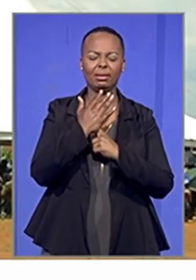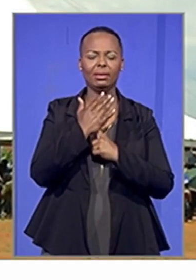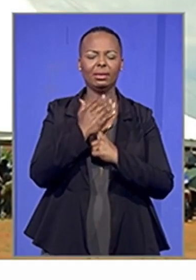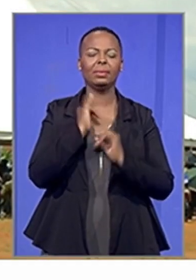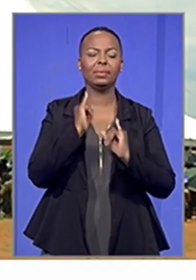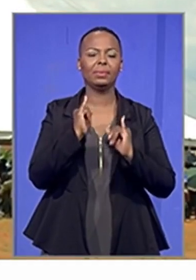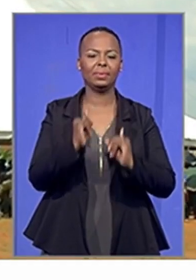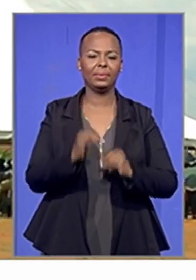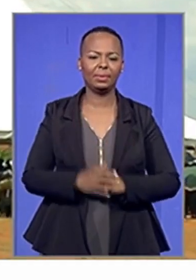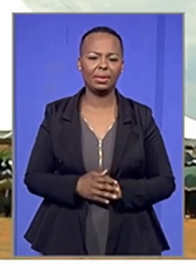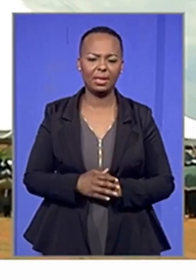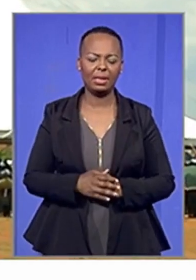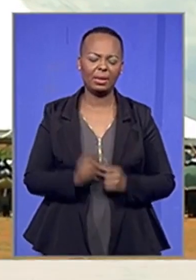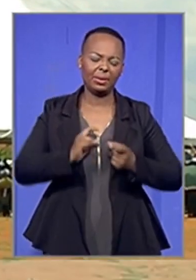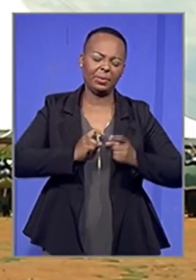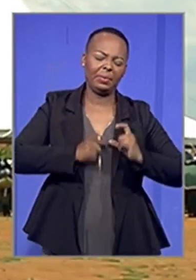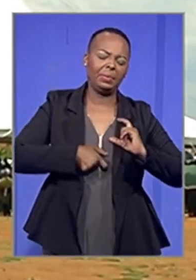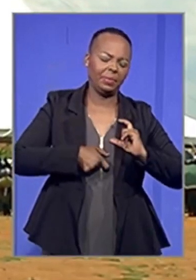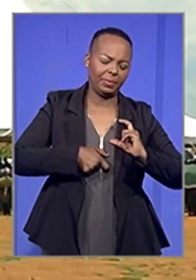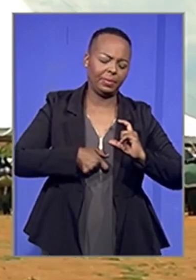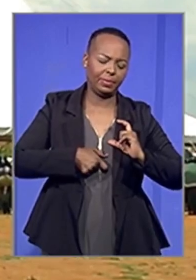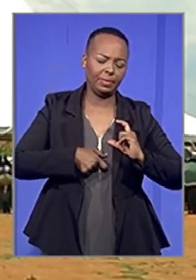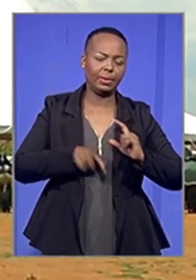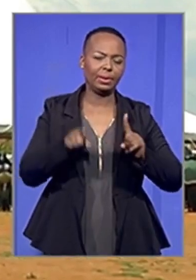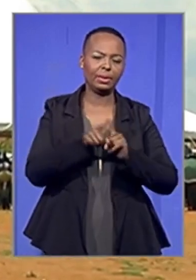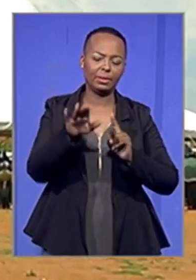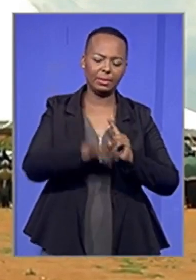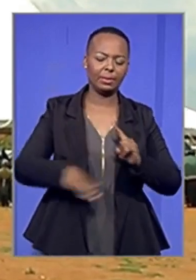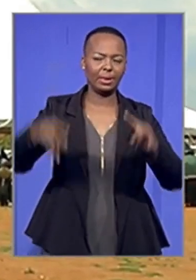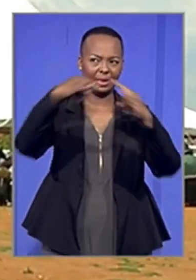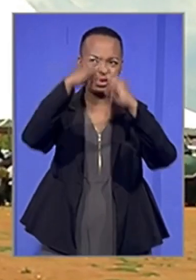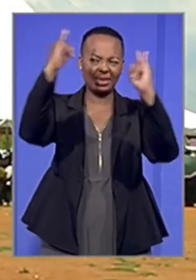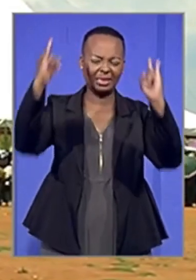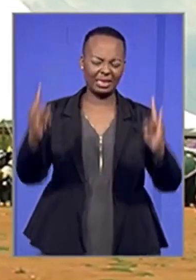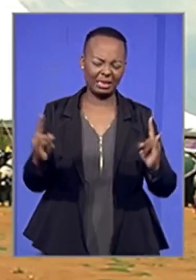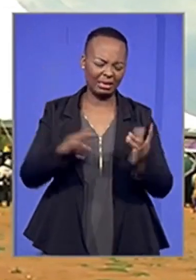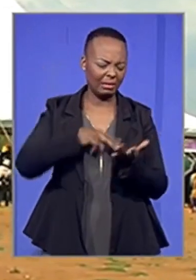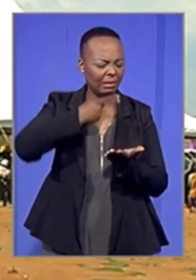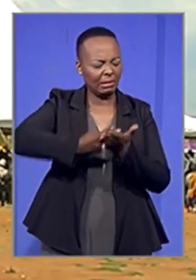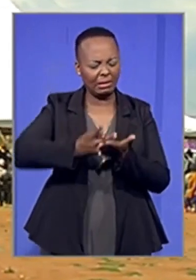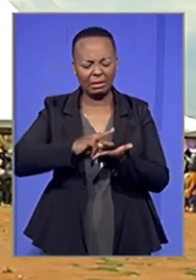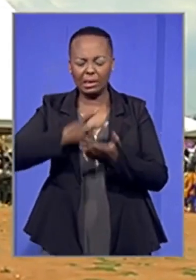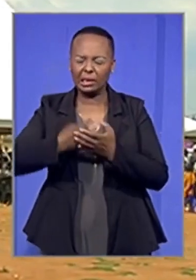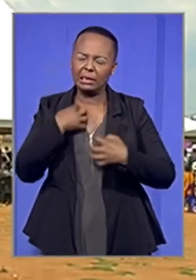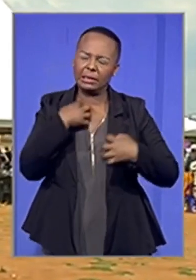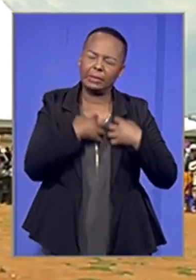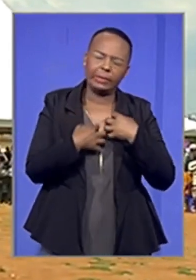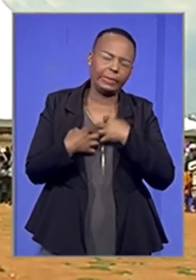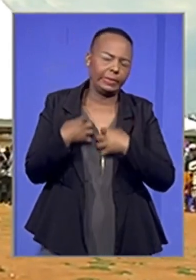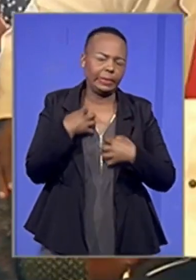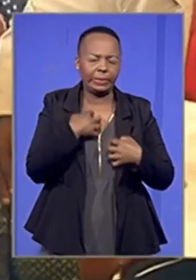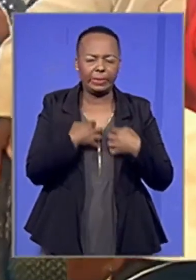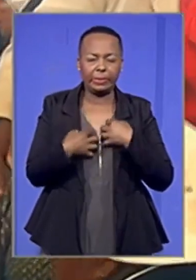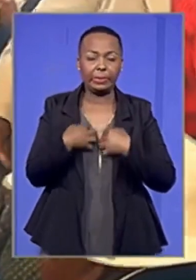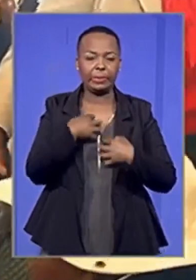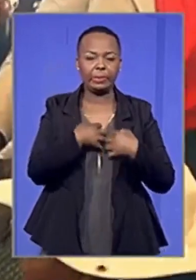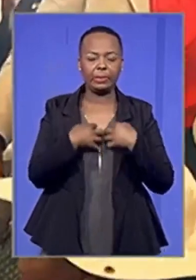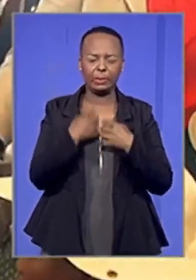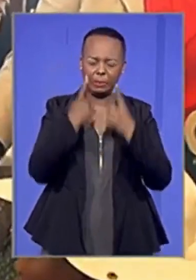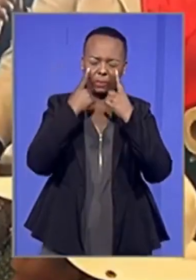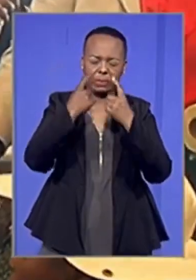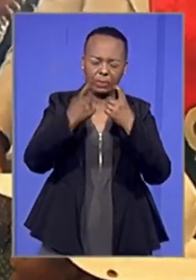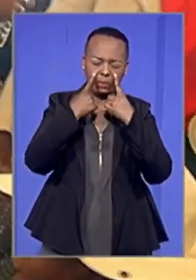le ka bona ka mola gare ka mola tenteng ka mola batho ba menekana ba wela fase maikutlo a tloga a ile godimo ka matla.